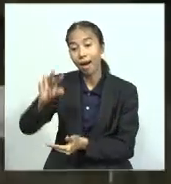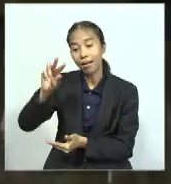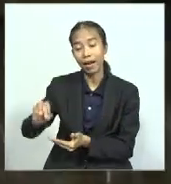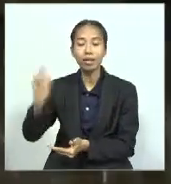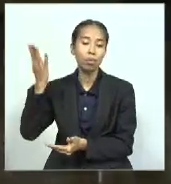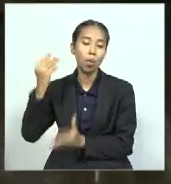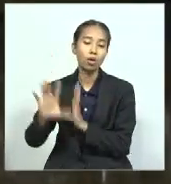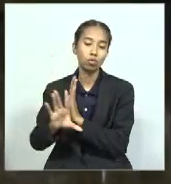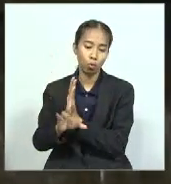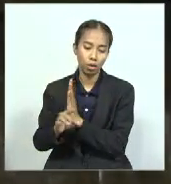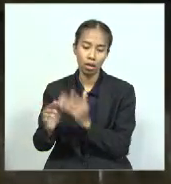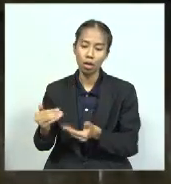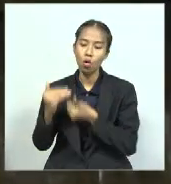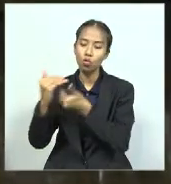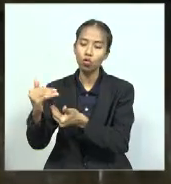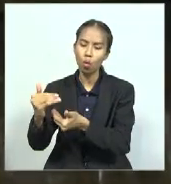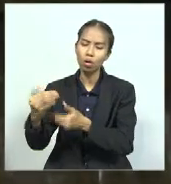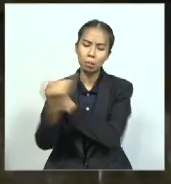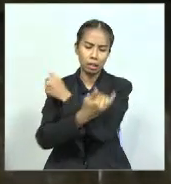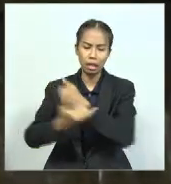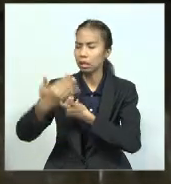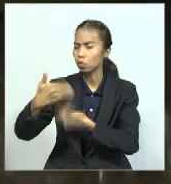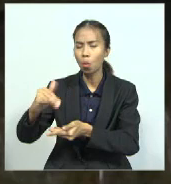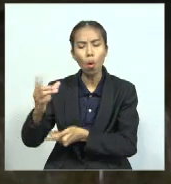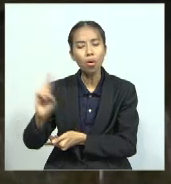านนี้แต่ว่าไม่ทราบจุดหมายปลายทางของยาที่แ